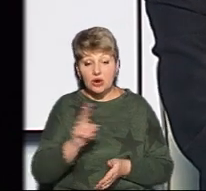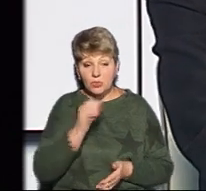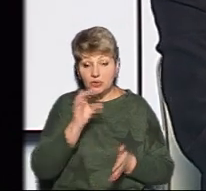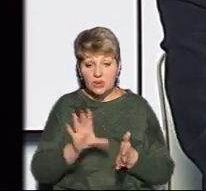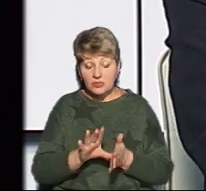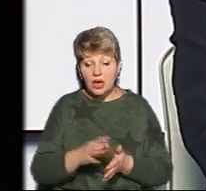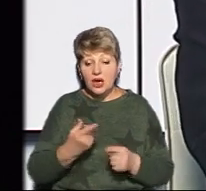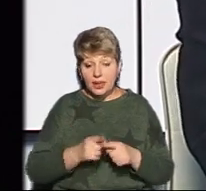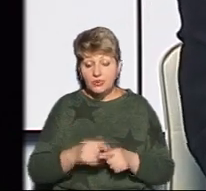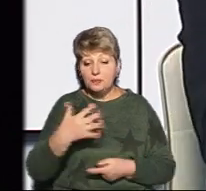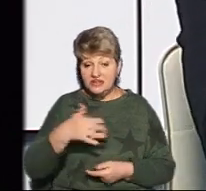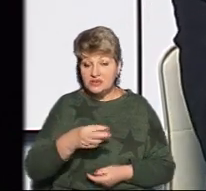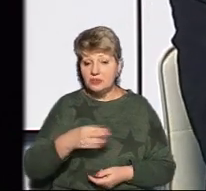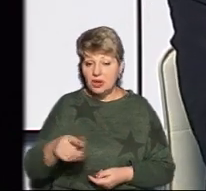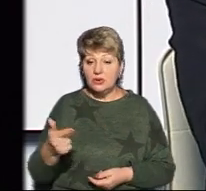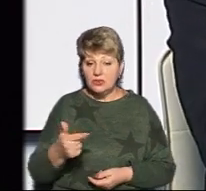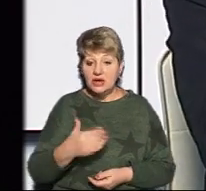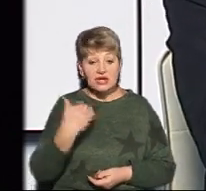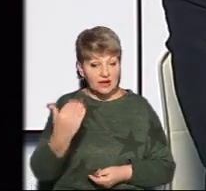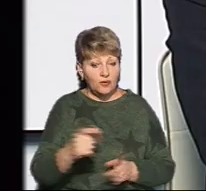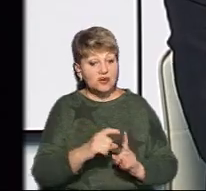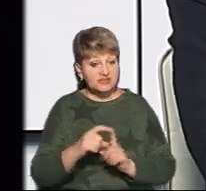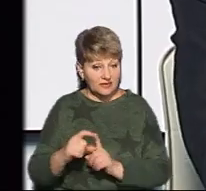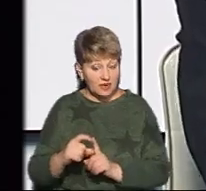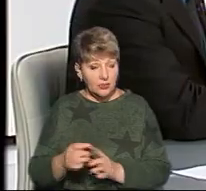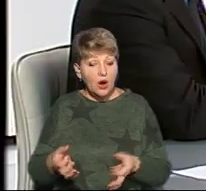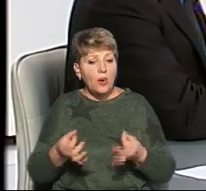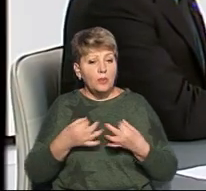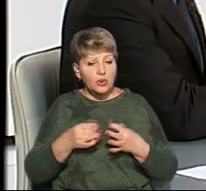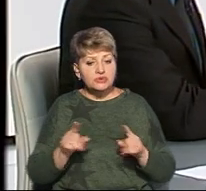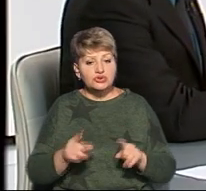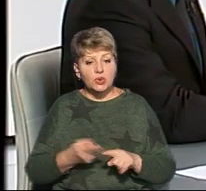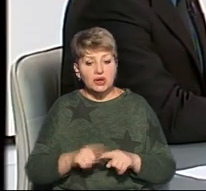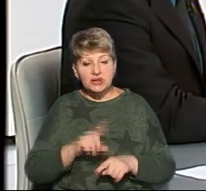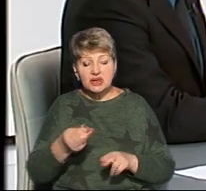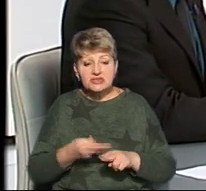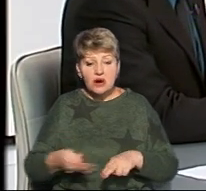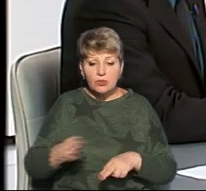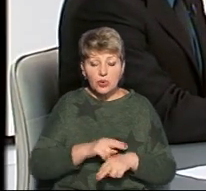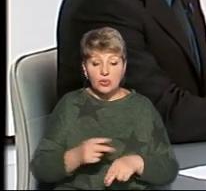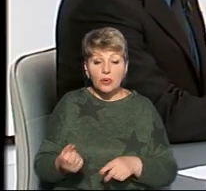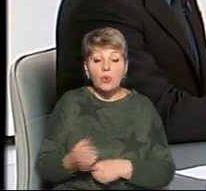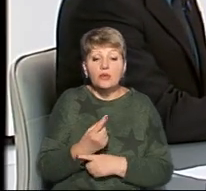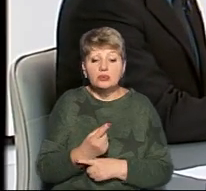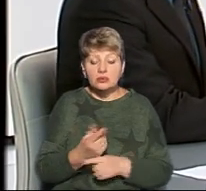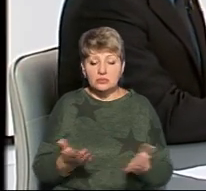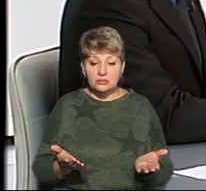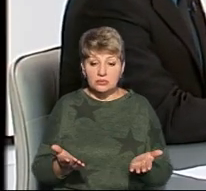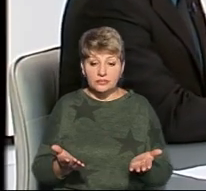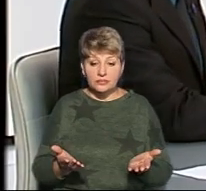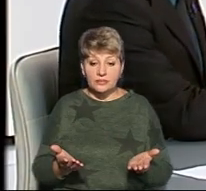підприємством складає 50 мільйонів гривень, за словами Сергія Буяна. Поясніть, що це за борг, чому він виник?